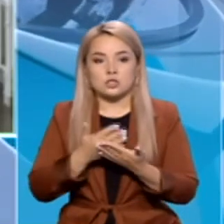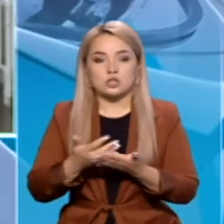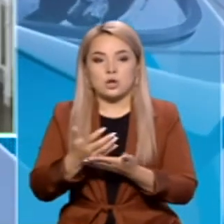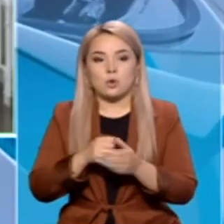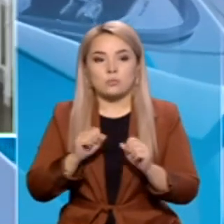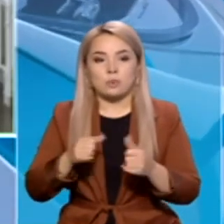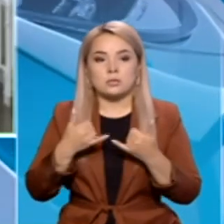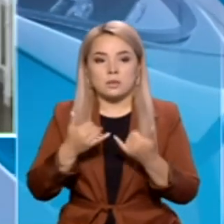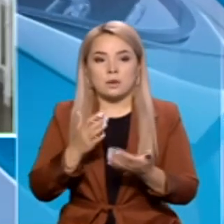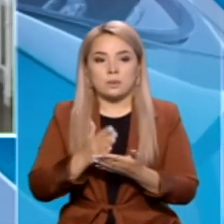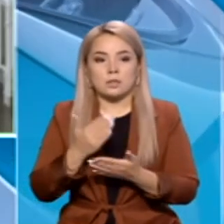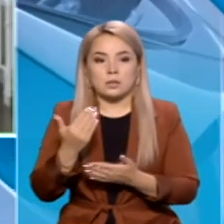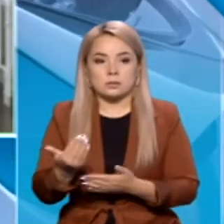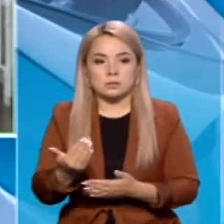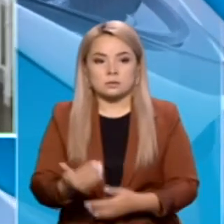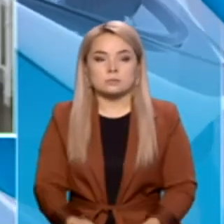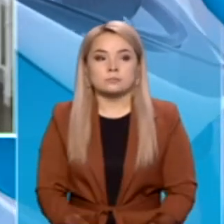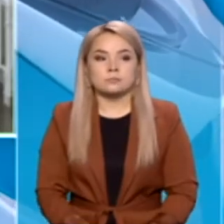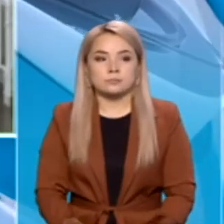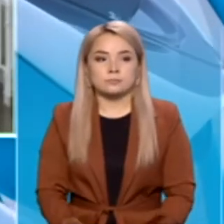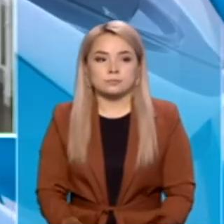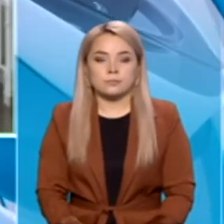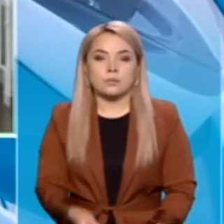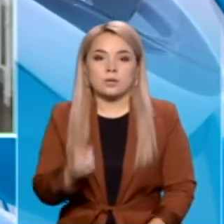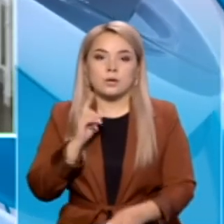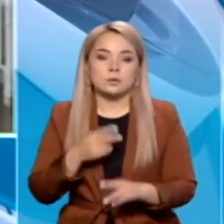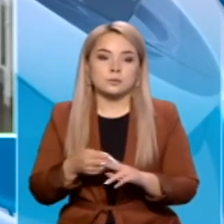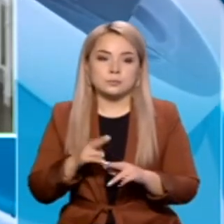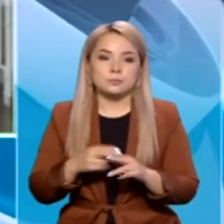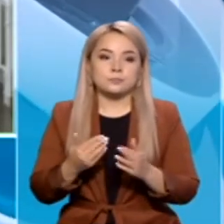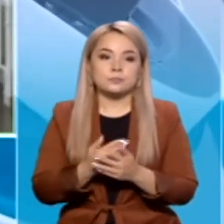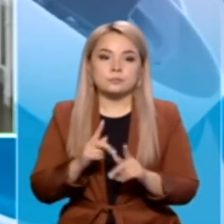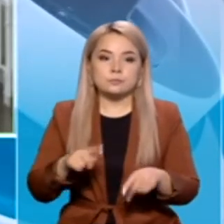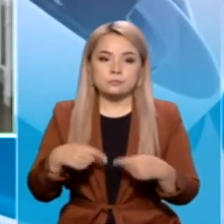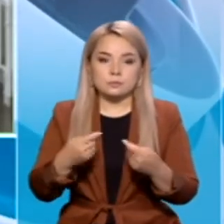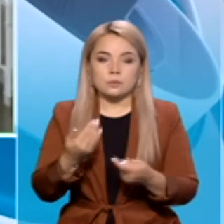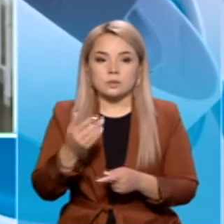жинауға мүмкіндік береді. Алла, мендегі ақпарат осы, сөз сізгіні